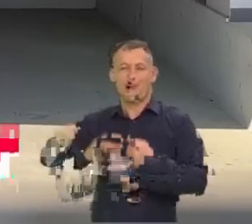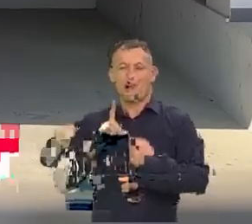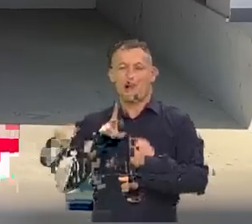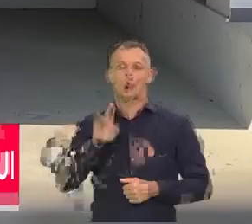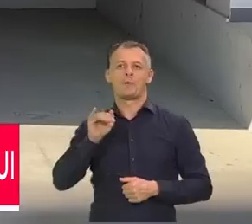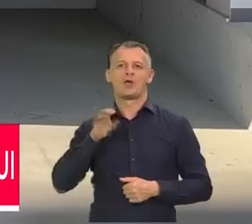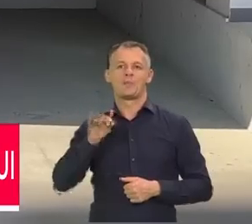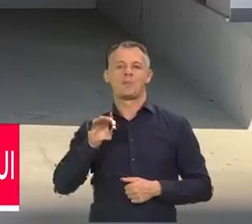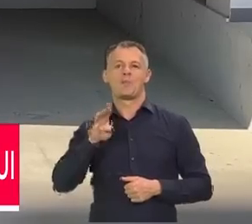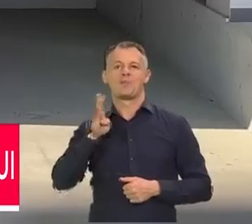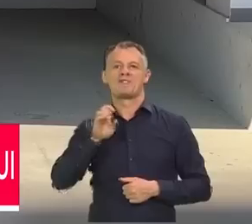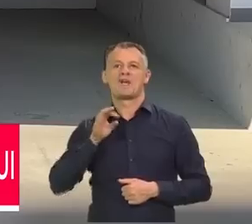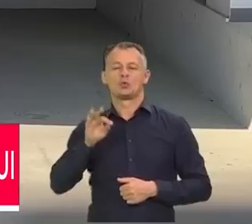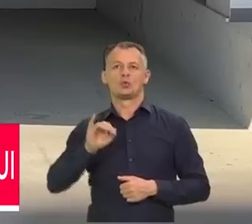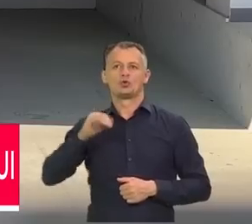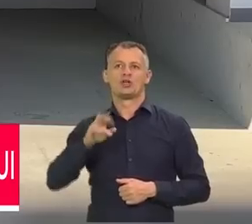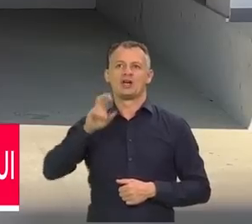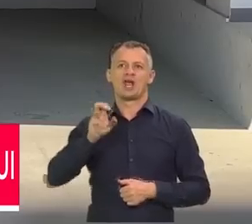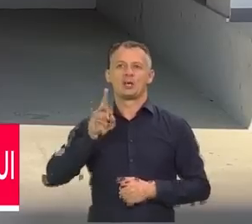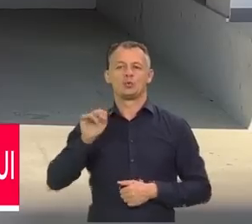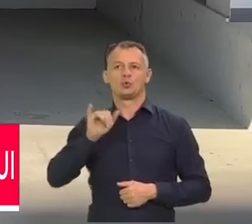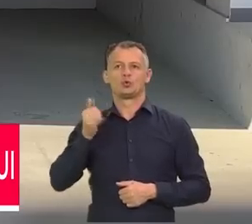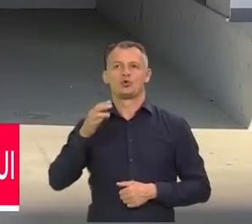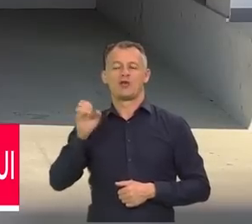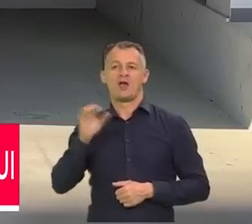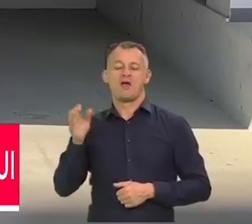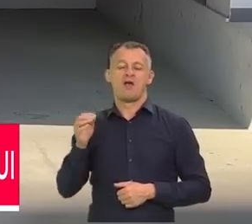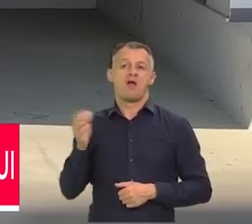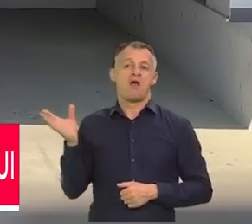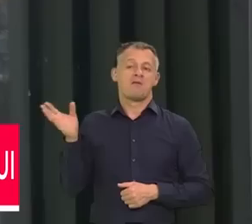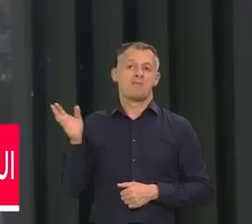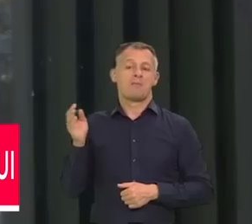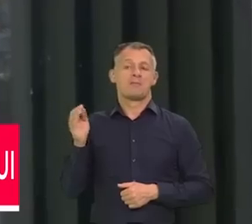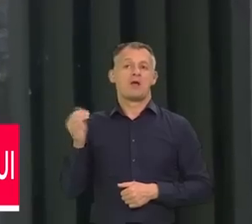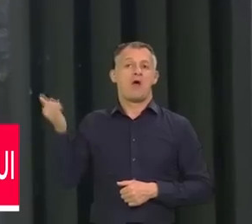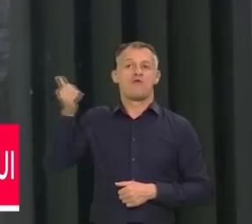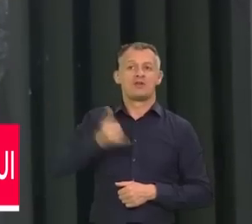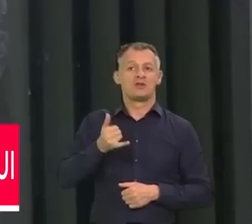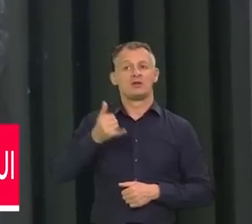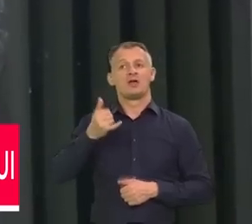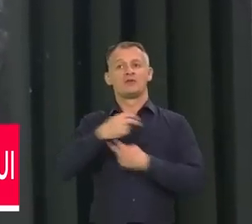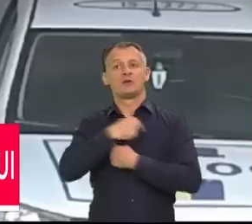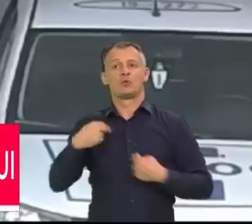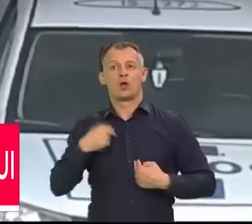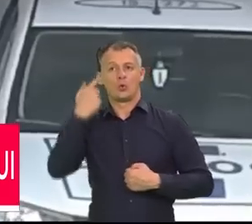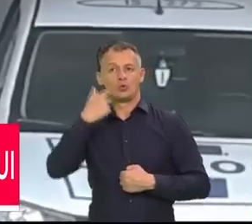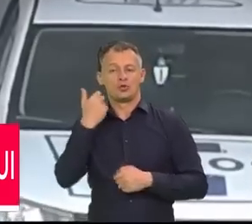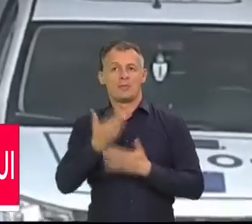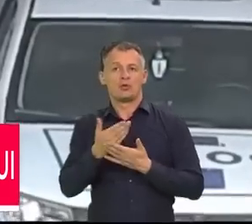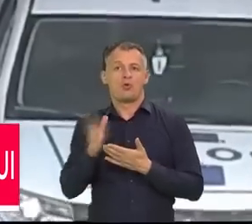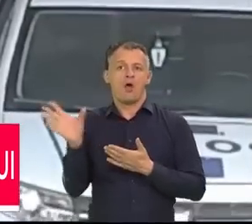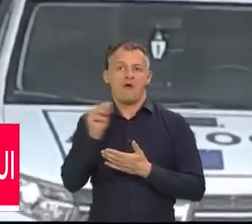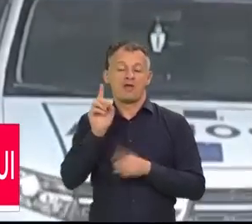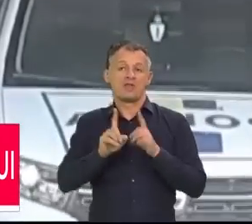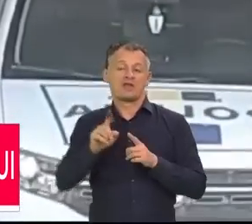Dumitru Buzatu și Radu Judele au fost aduși în cătușe la Curtea de Apel Iași pentru a afla dacă judecătorii le ridică măsura arestului preventiv pe 30 de zile.